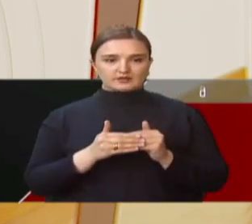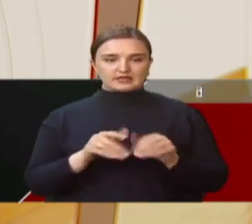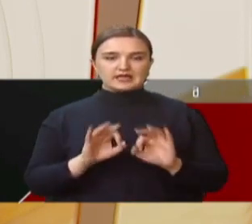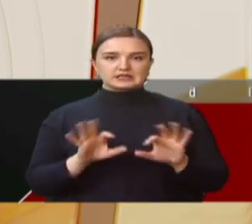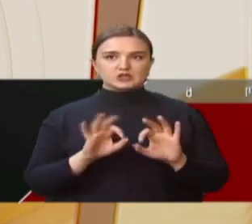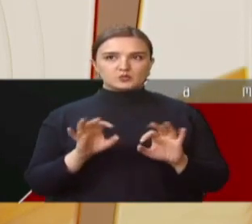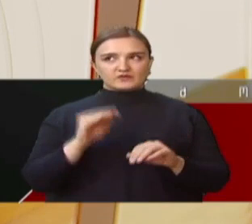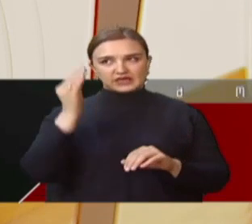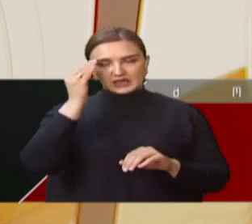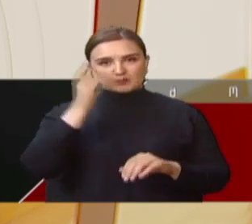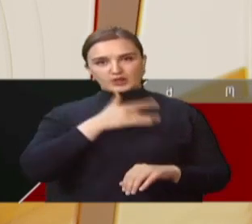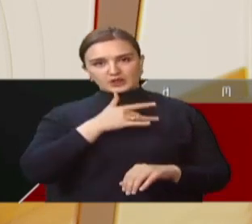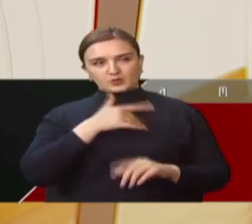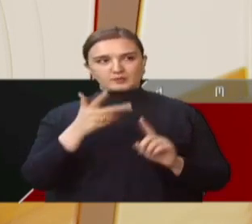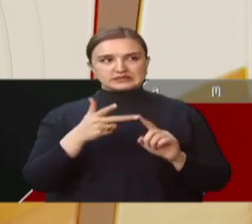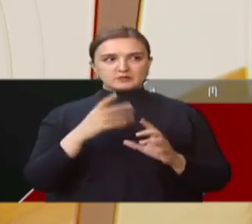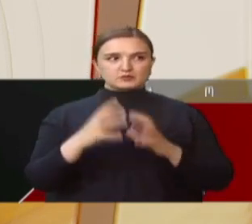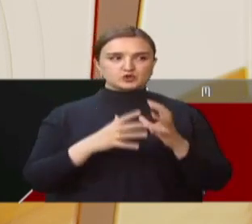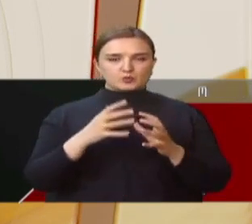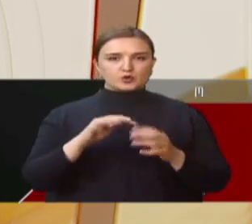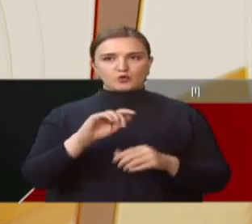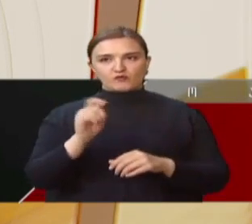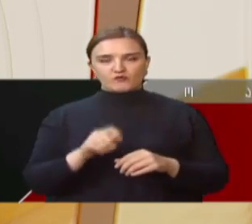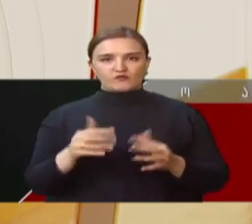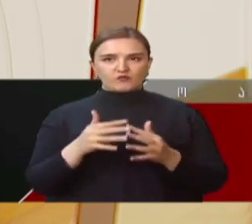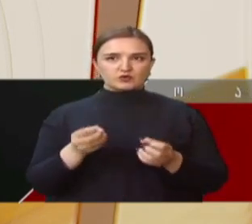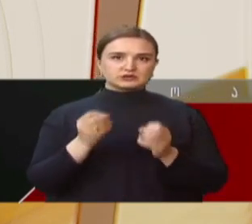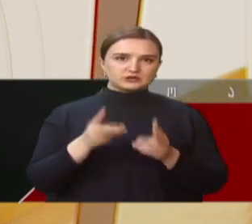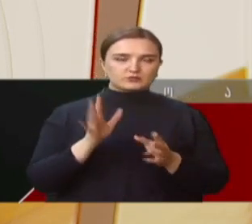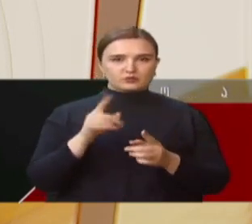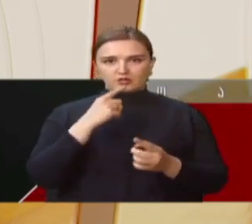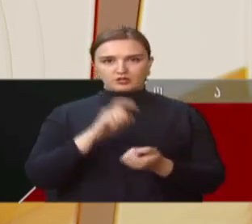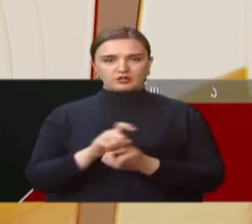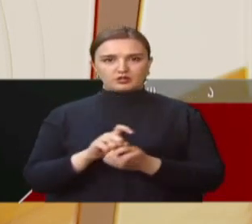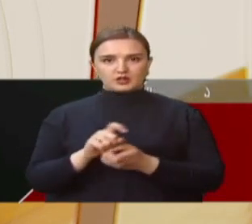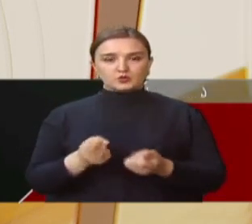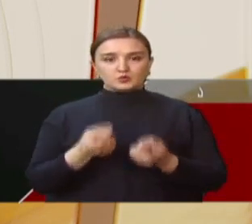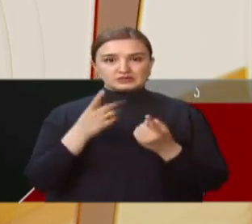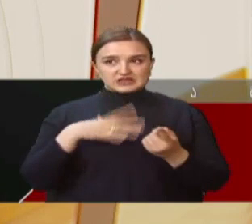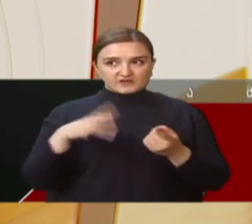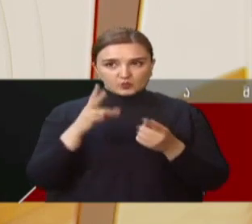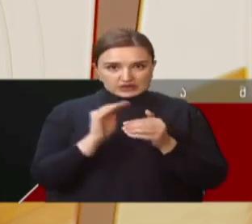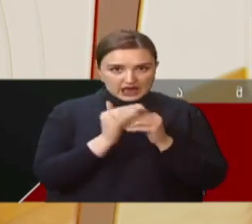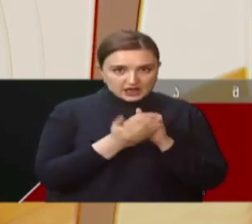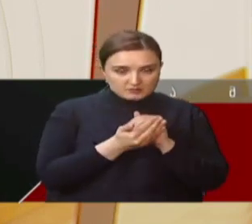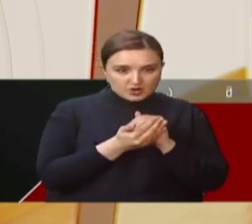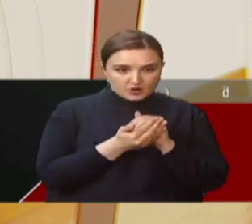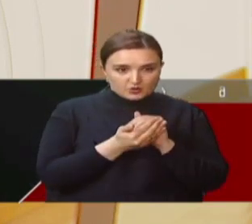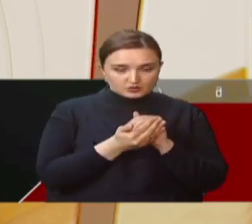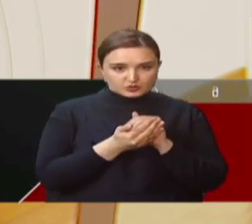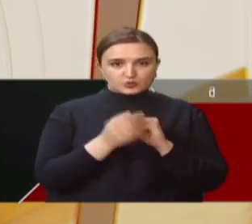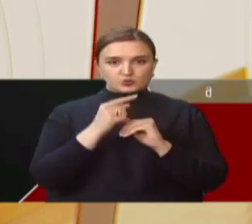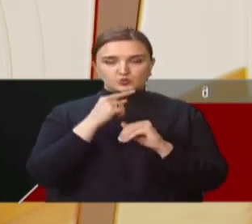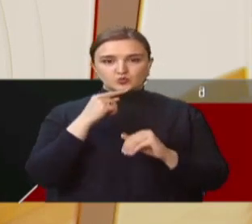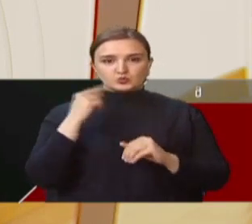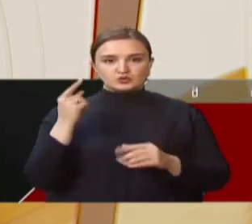რაღაც ჰიპოთეტურ მესამე მსოფლიო ომის საფრთხეზე, თურმე საქართველო უნდა შეძურეს ჭირგვებში. Da, turme, am isapirconi, copila